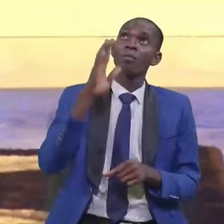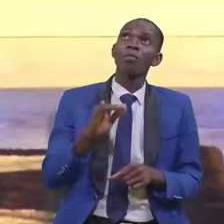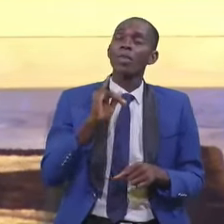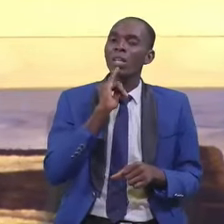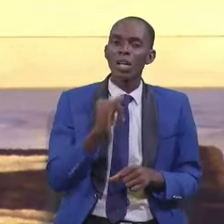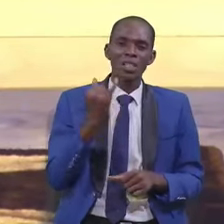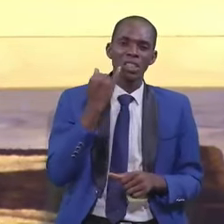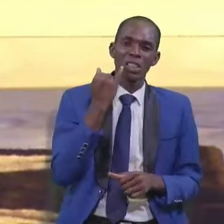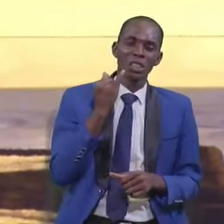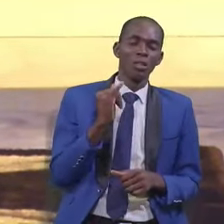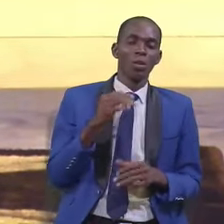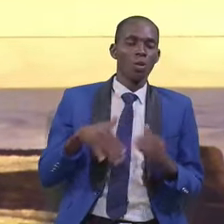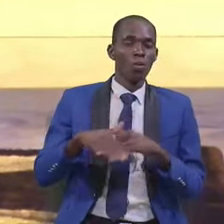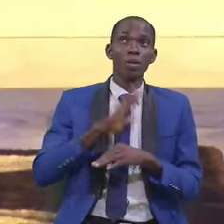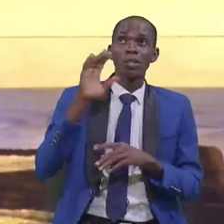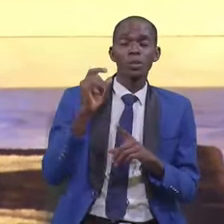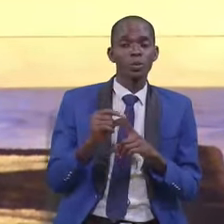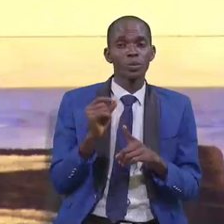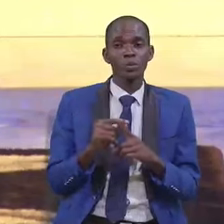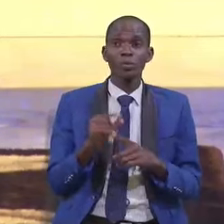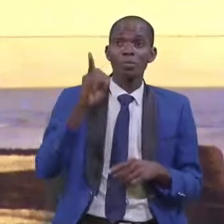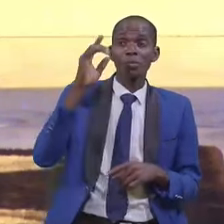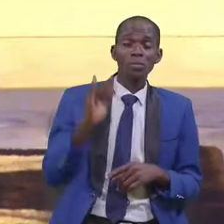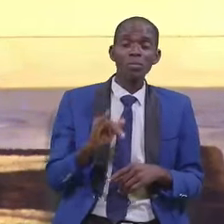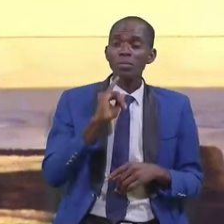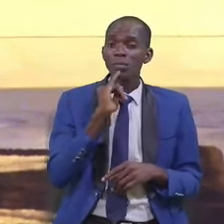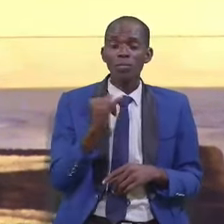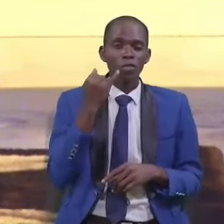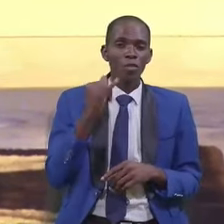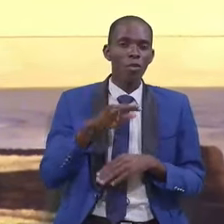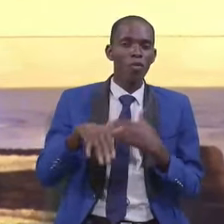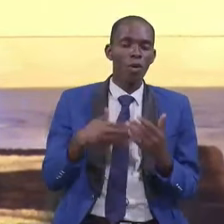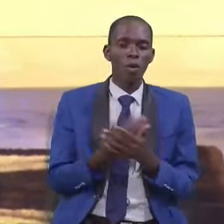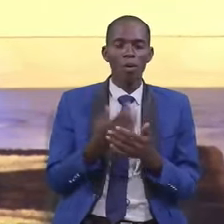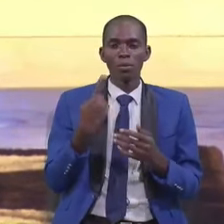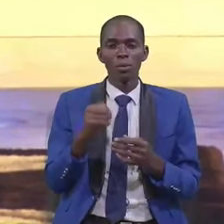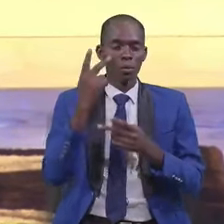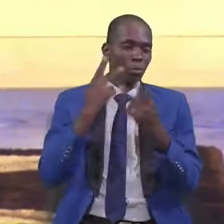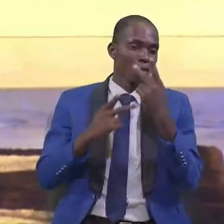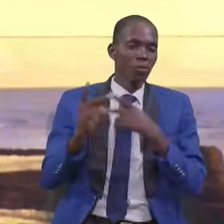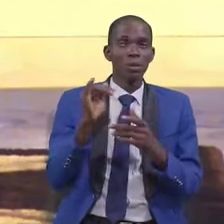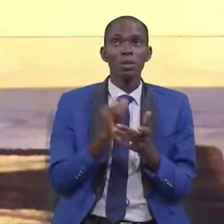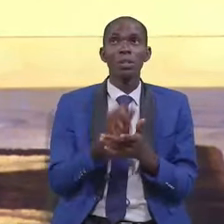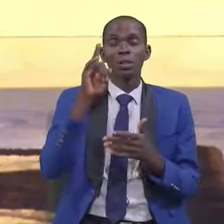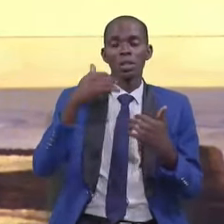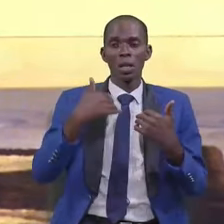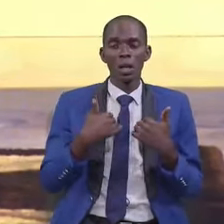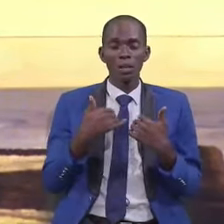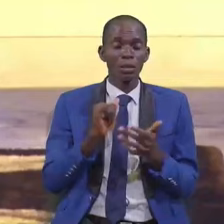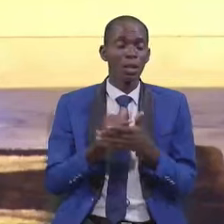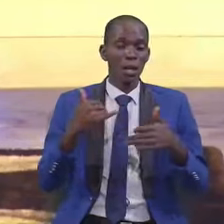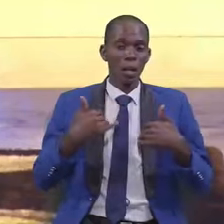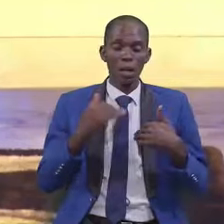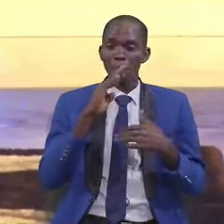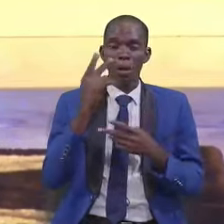Dieu est jaloux de la prophétie faite. Et il veut s'assurer que toute parole provenue